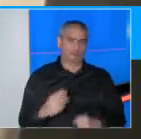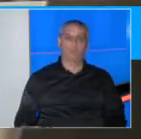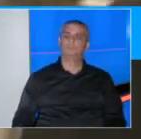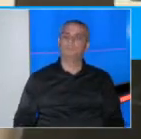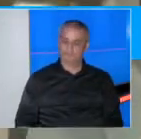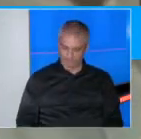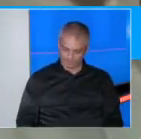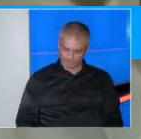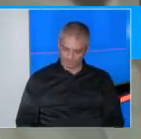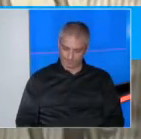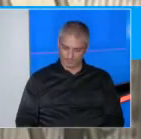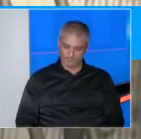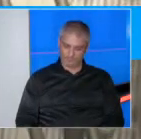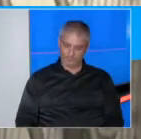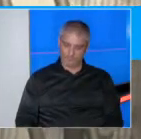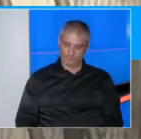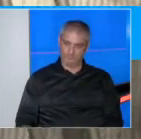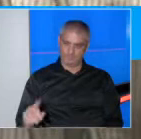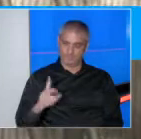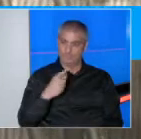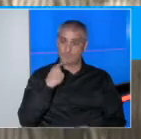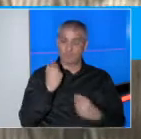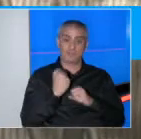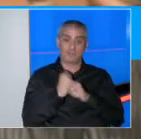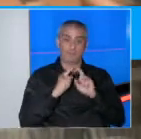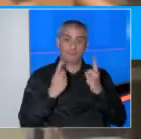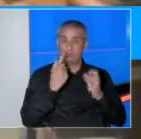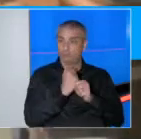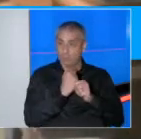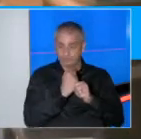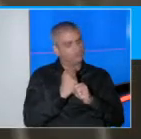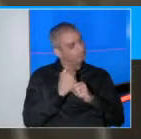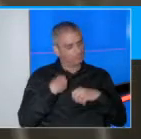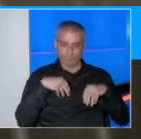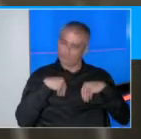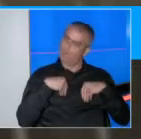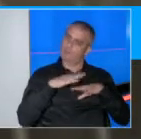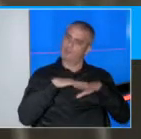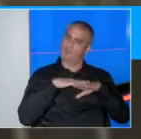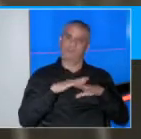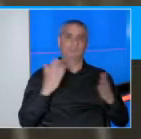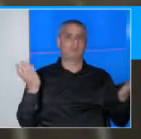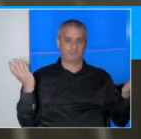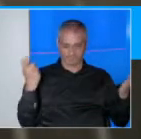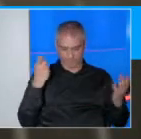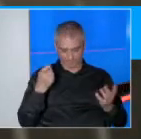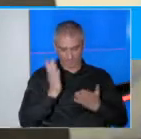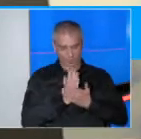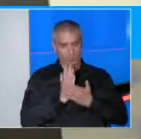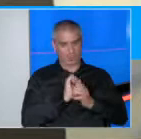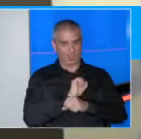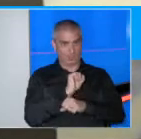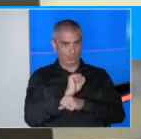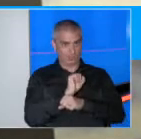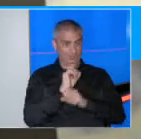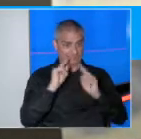מלכיאלי, אם הוא יסביר לי איך כל המעשים המשונים של המסדרים והאמירות שלו, אני גם מוכן להתנצל. נשמע אז כאמור שאתה ערוך לאופוזיציה. זה